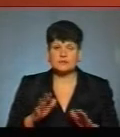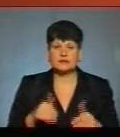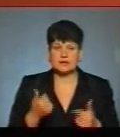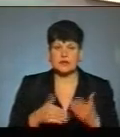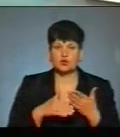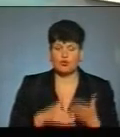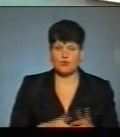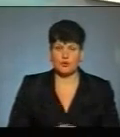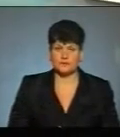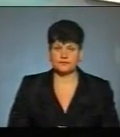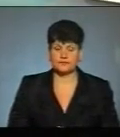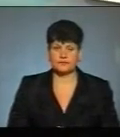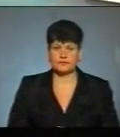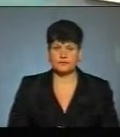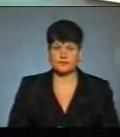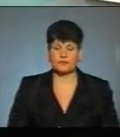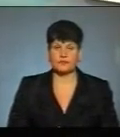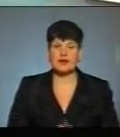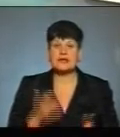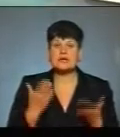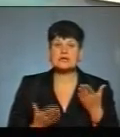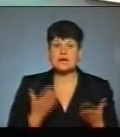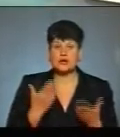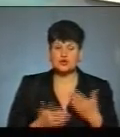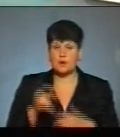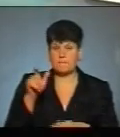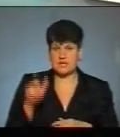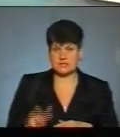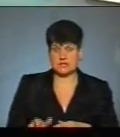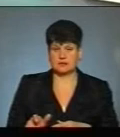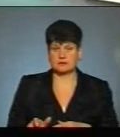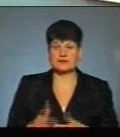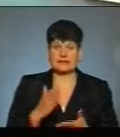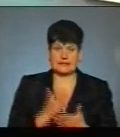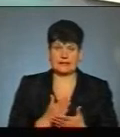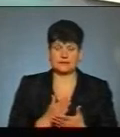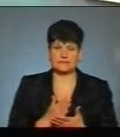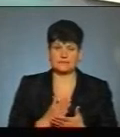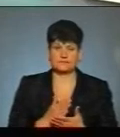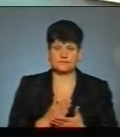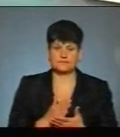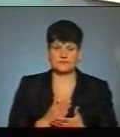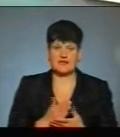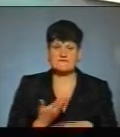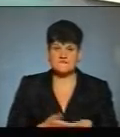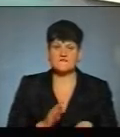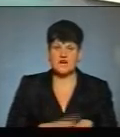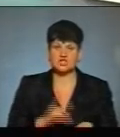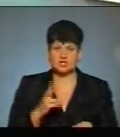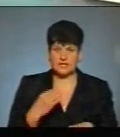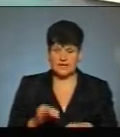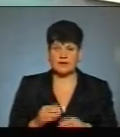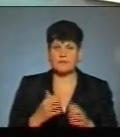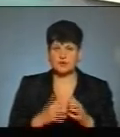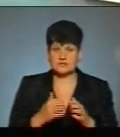безпосередньо? Ну, безпосередньо, якщо пацієнт є важкий, скажімо, або середнього